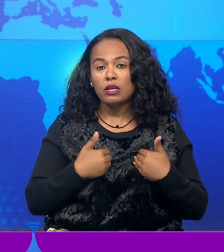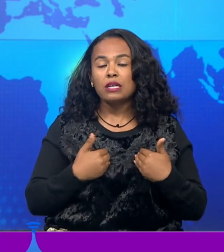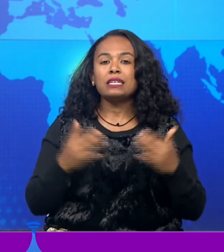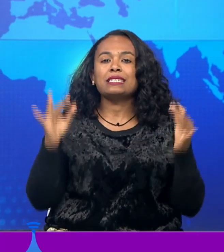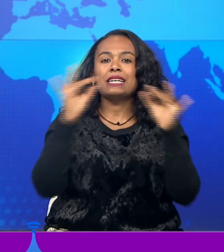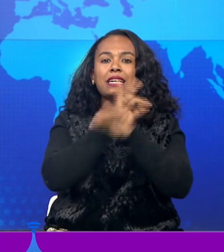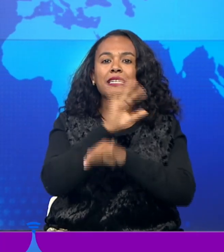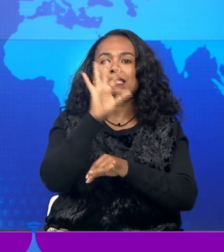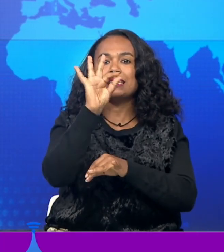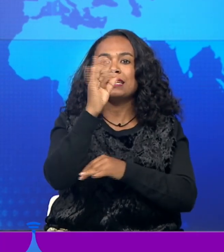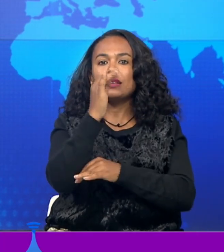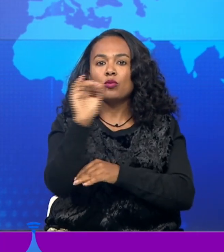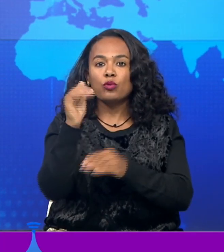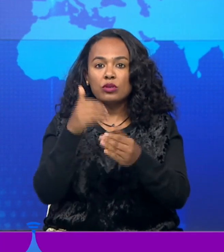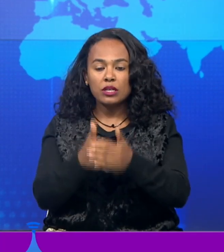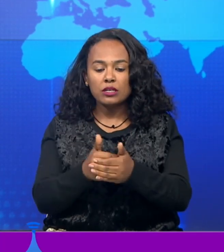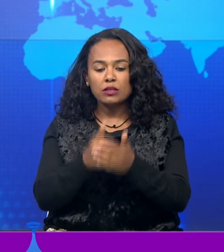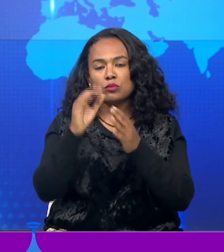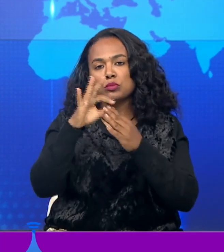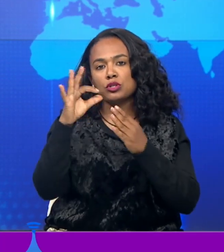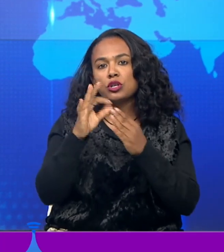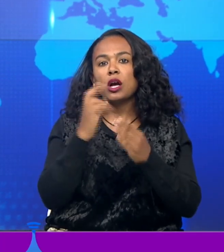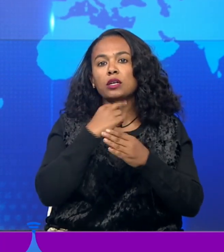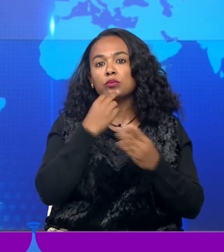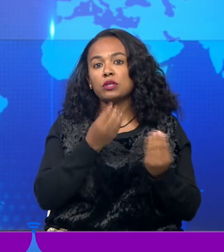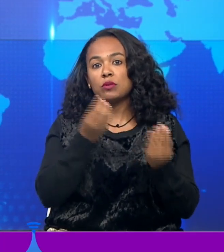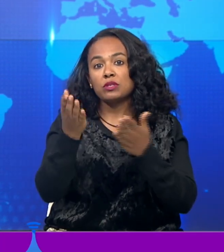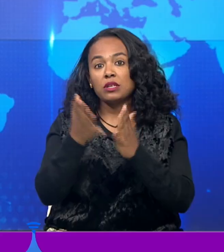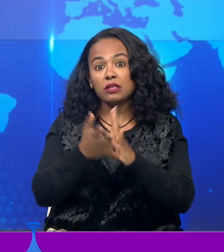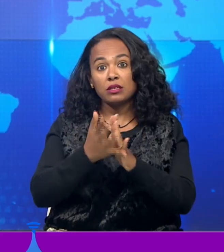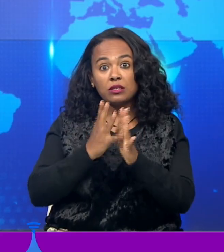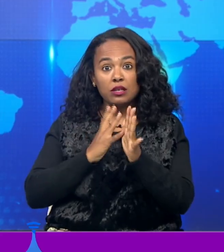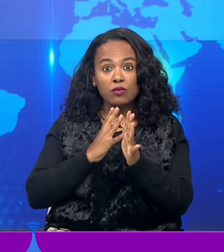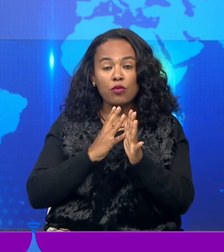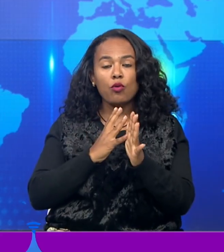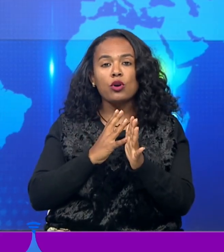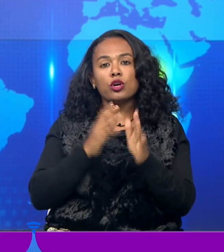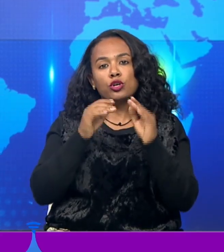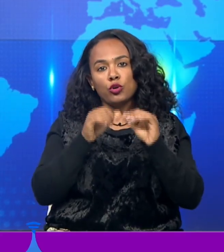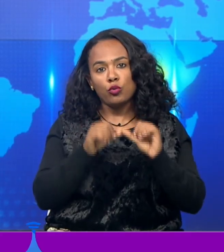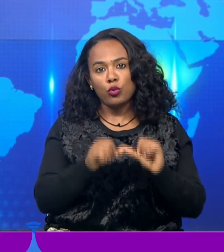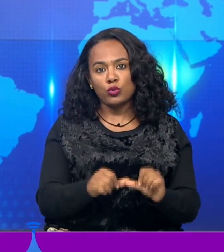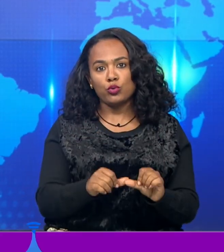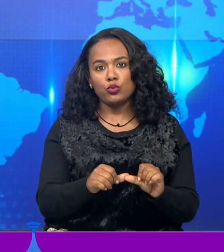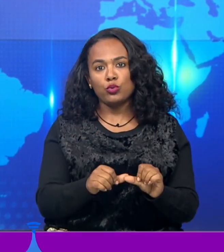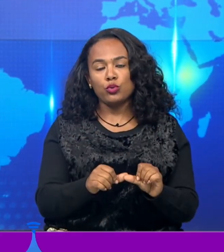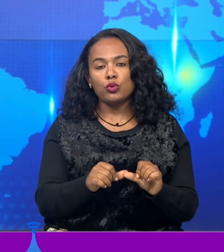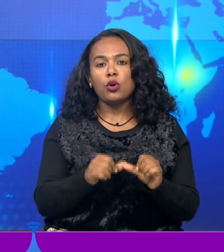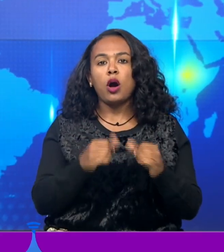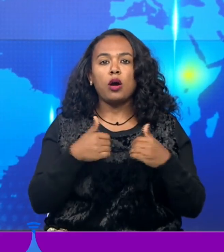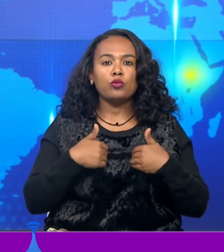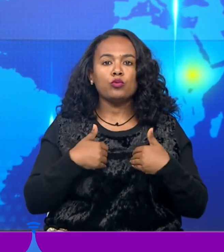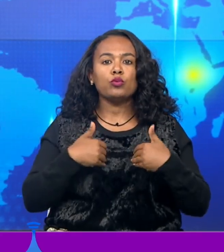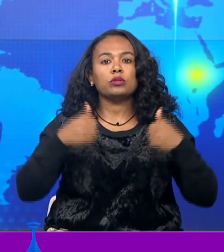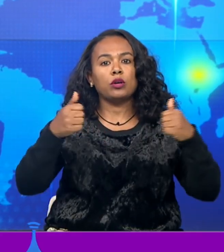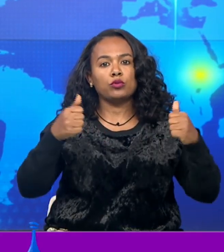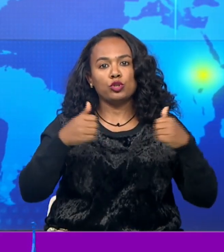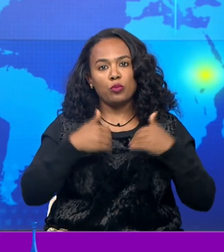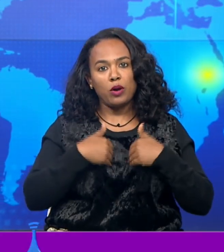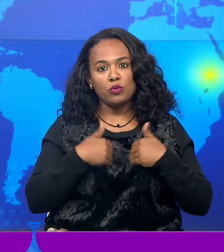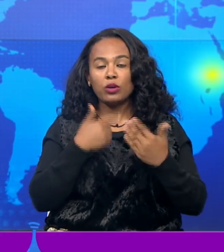ሰዓት ተኩል ድረስ ምርጫ ድምጽ ለመስጠት ተሰልፈው ያመሹ አዛውንቶችም ወጣቶችም አሉ።